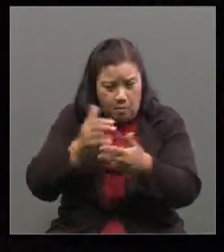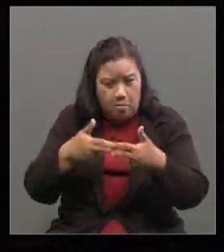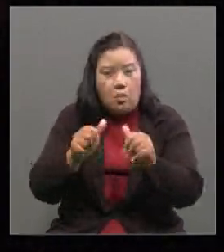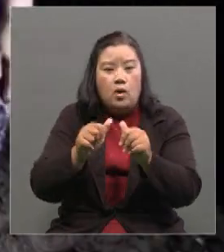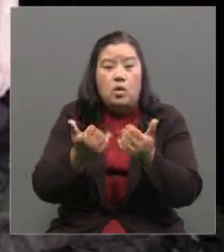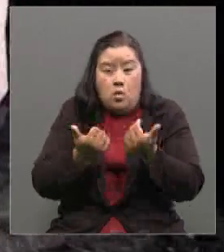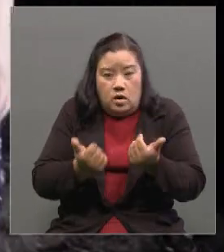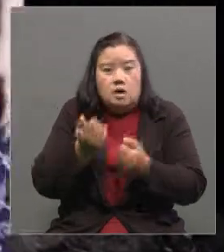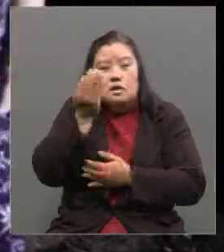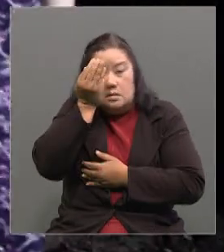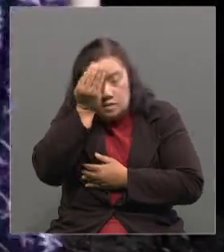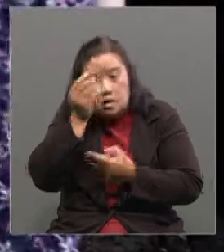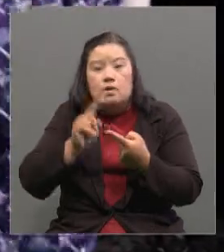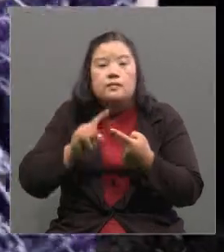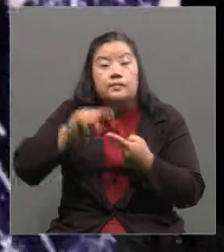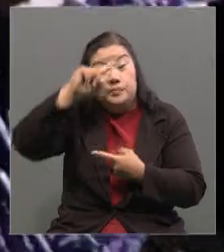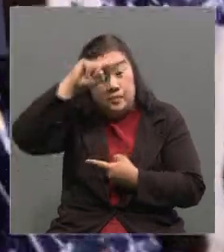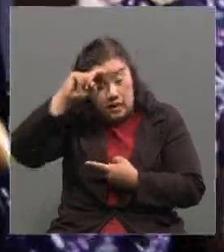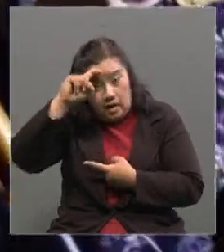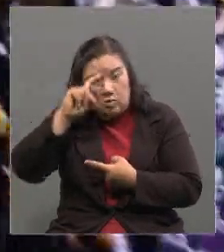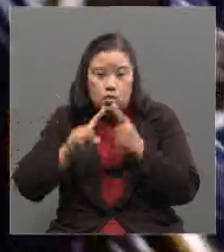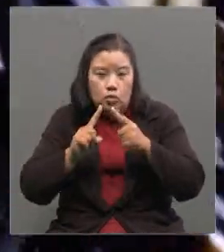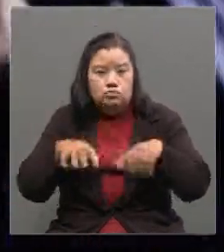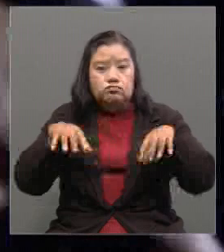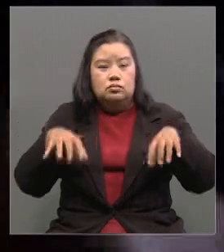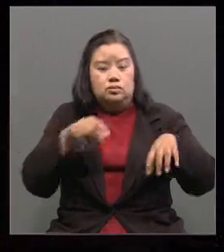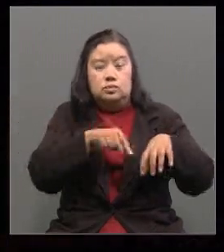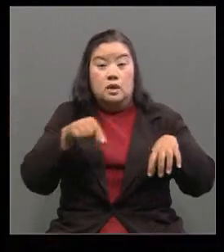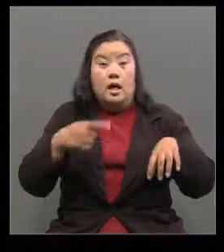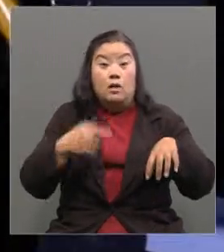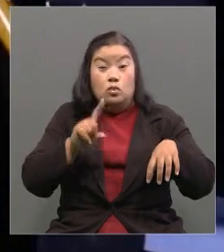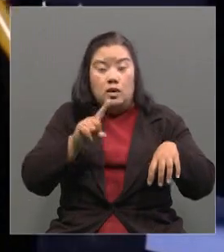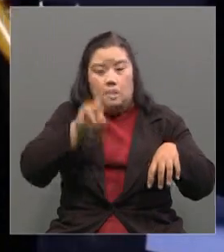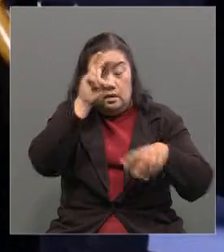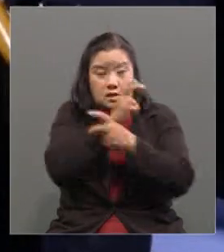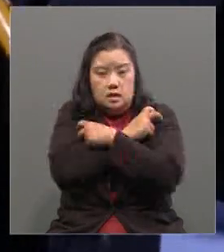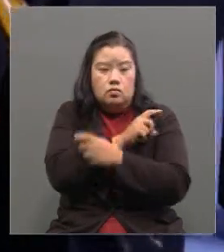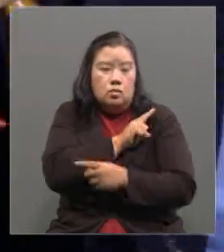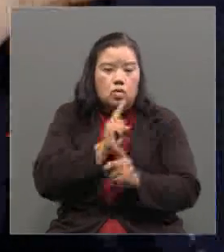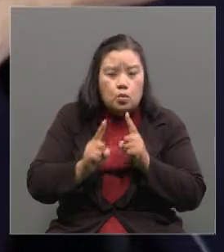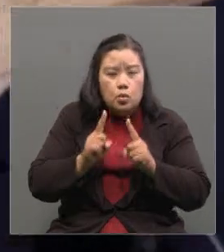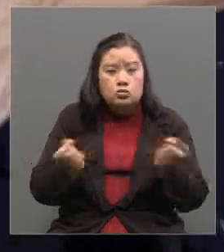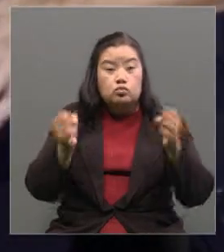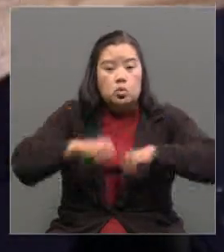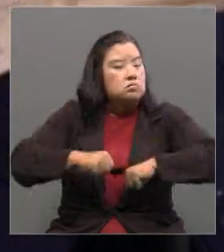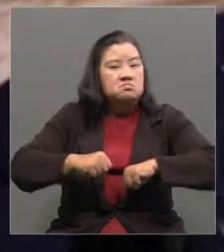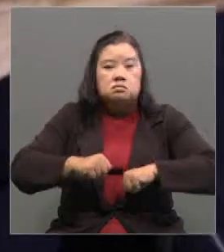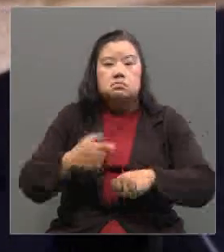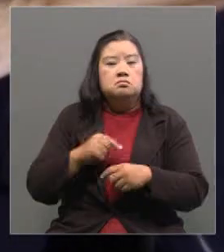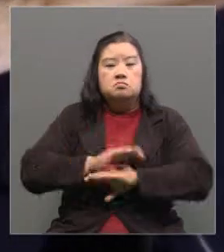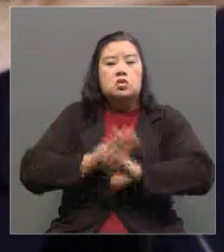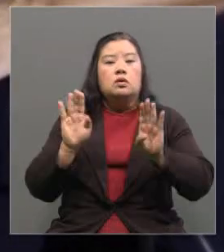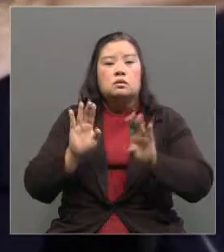กับกลุ่มฮามาสซึ่งอียิปต์กับกาตารมาเป็นคนกลางล่มไปแล้วนะครับเนื่องจากว่าฮามาสเนี่ยถูกปฏิเสธเงื่อนไขที่บอกว่าให้